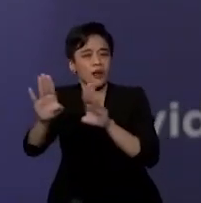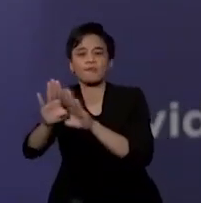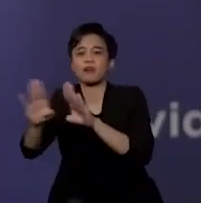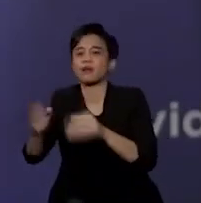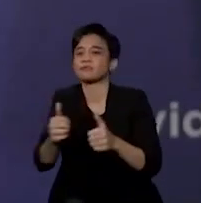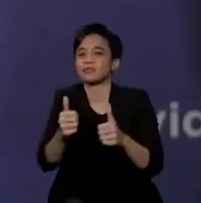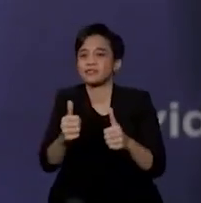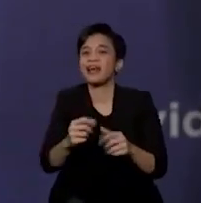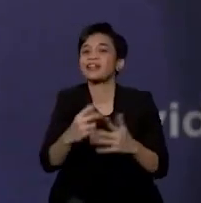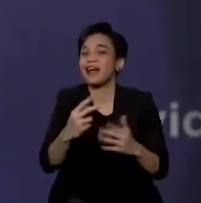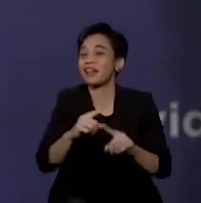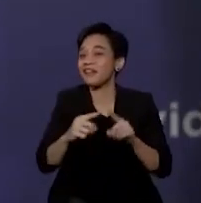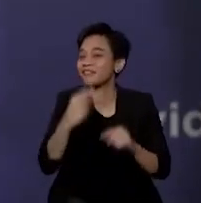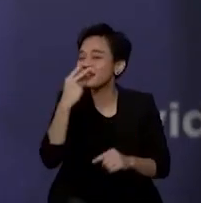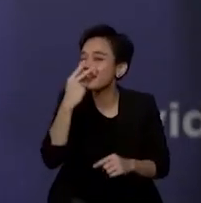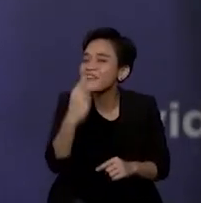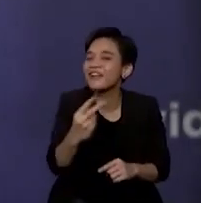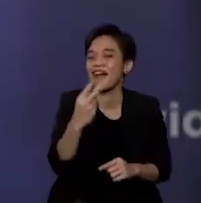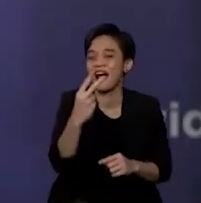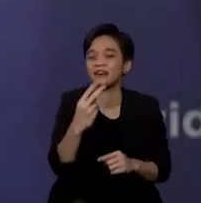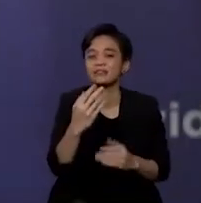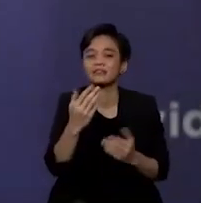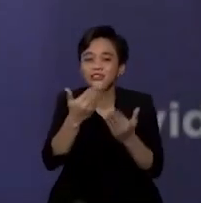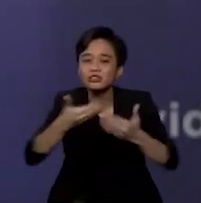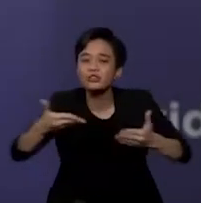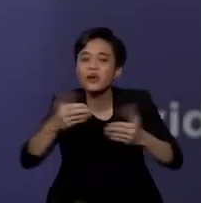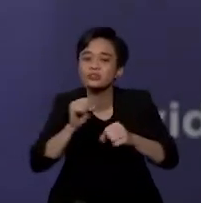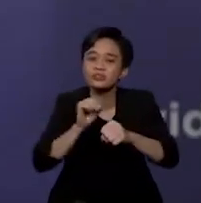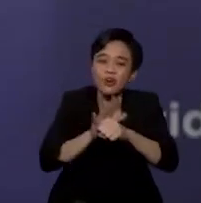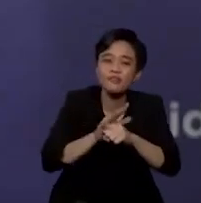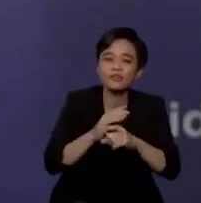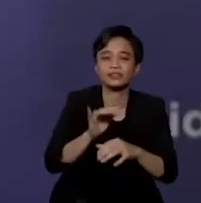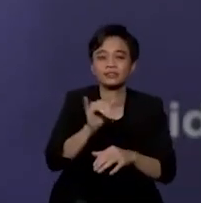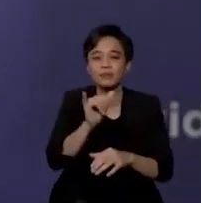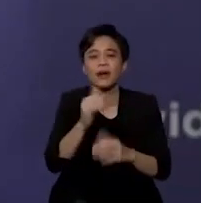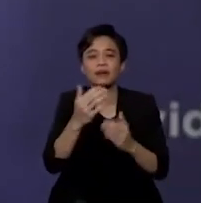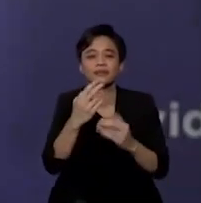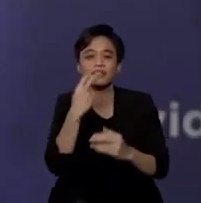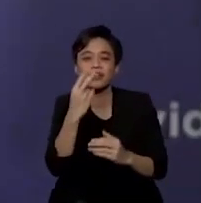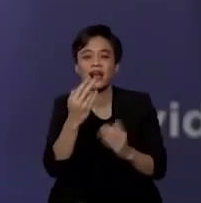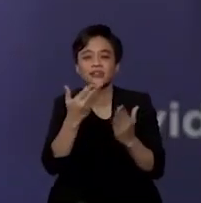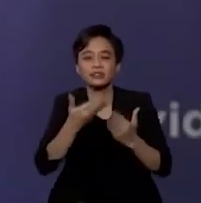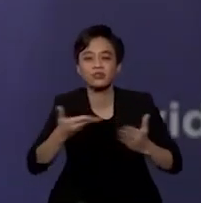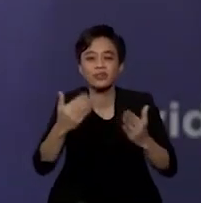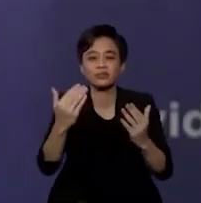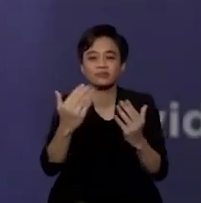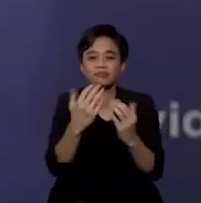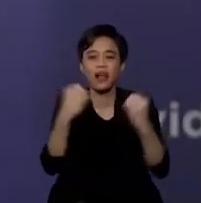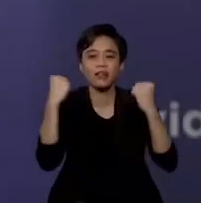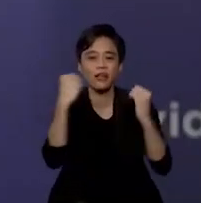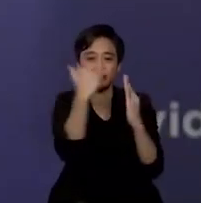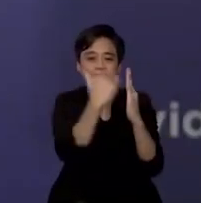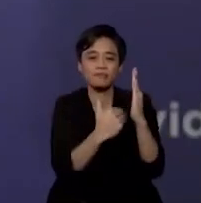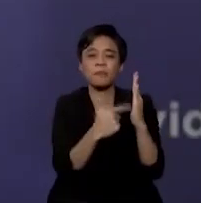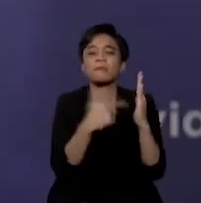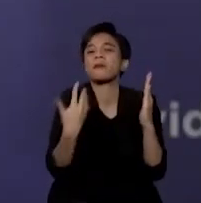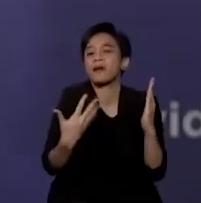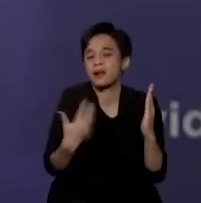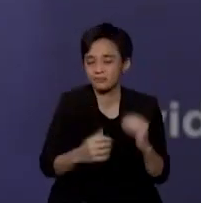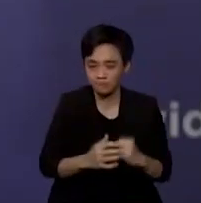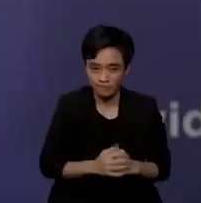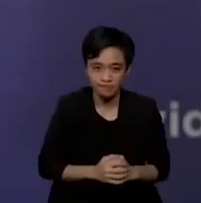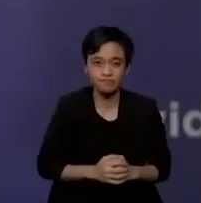tergantung dari ketentuan COVID dan protokol dari gugus tugas. Bapak Ibu sekalian,